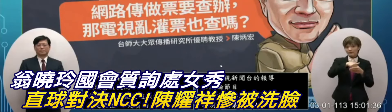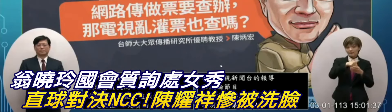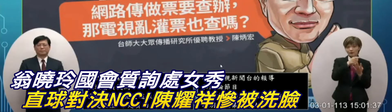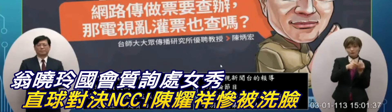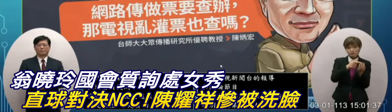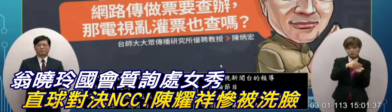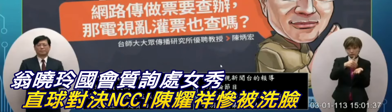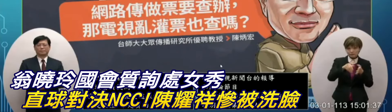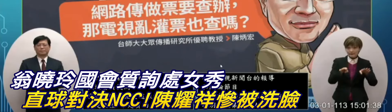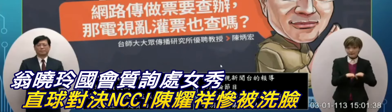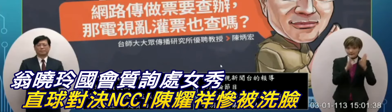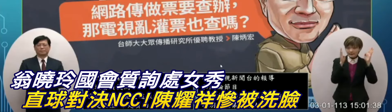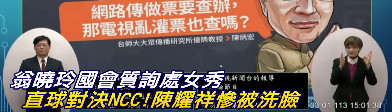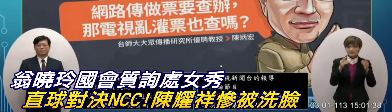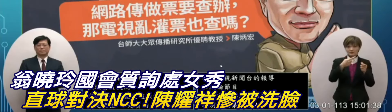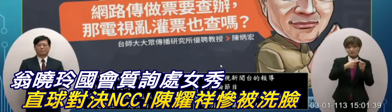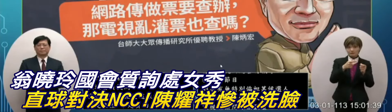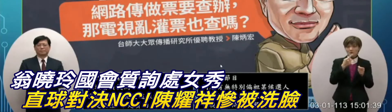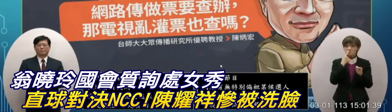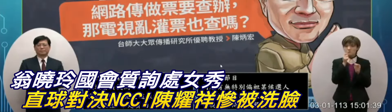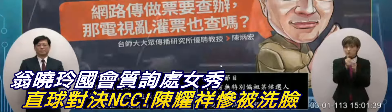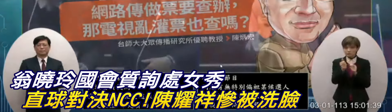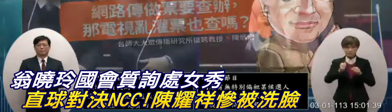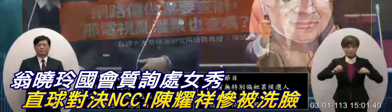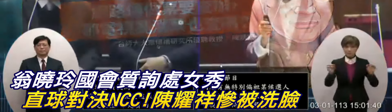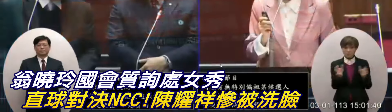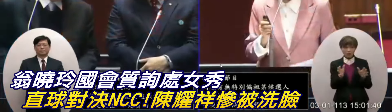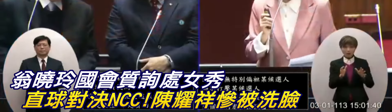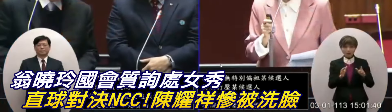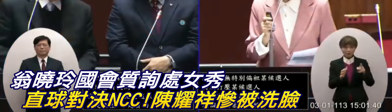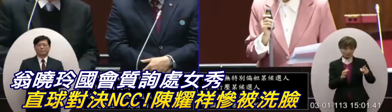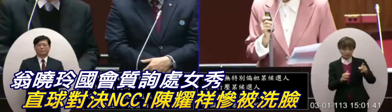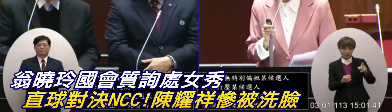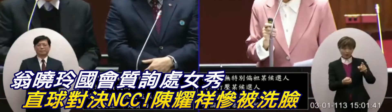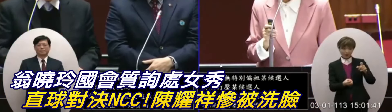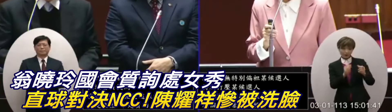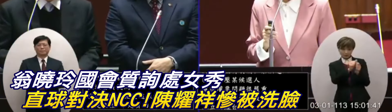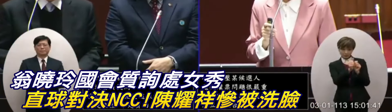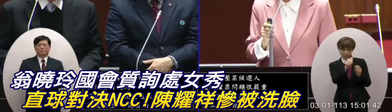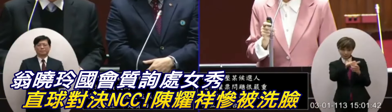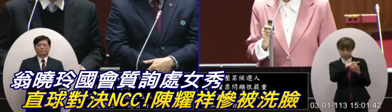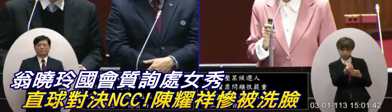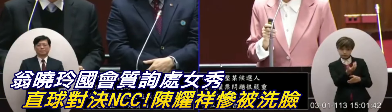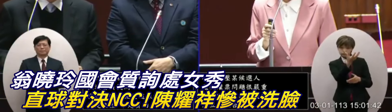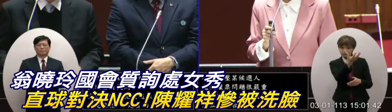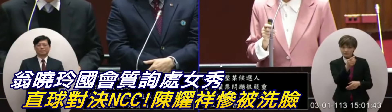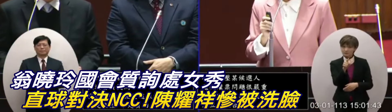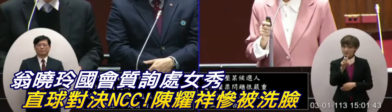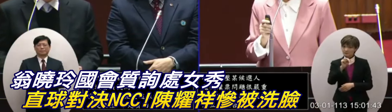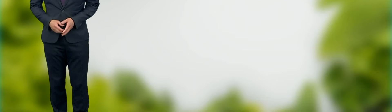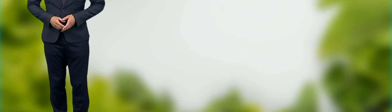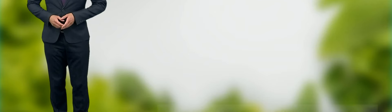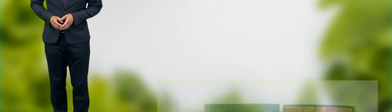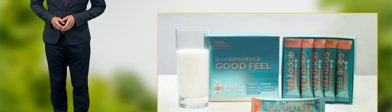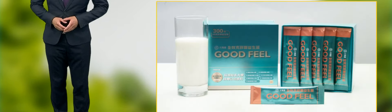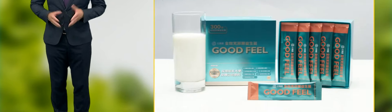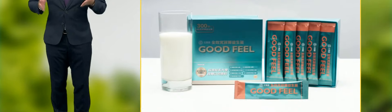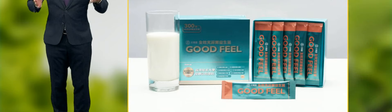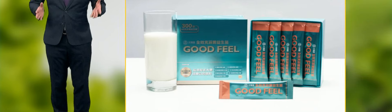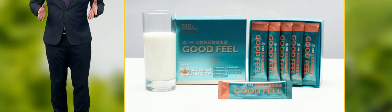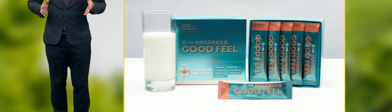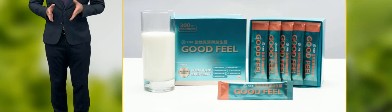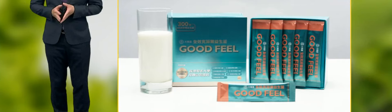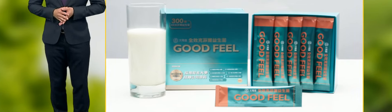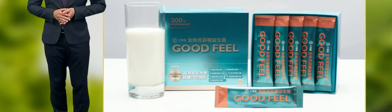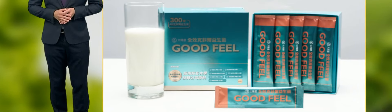一分五十五秒吧，就已经开出了千百万的票。NCC 有去查核吗？有去查核吗？ 太阳星全